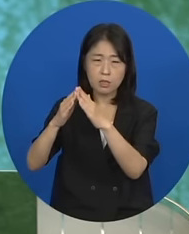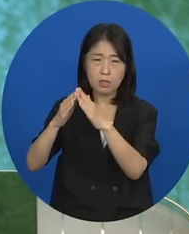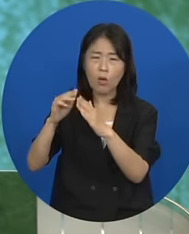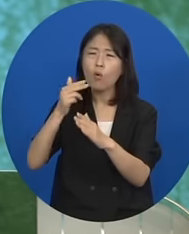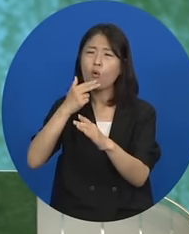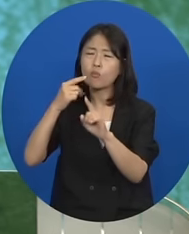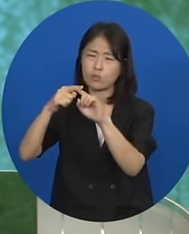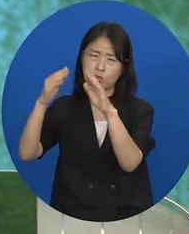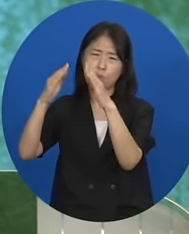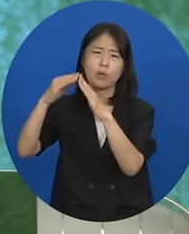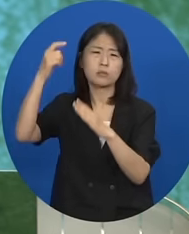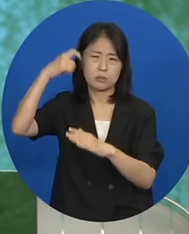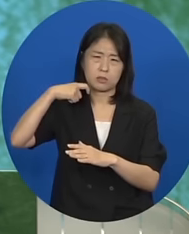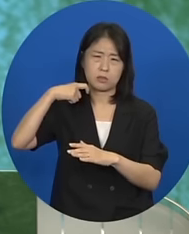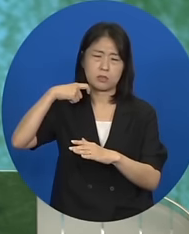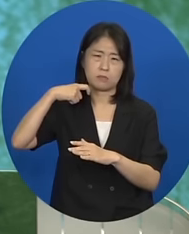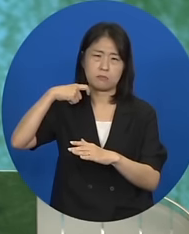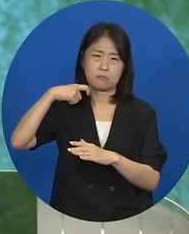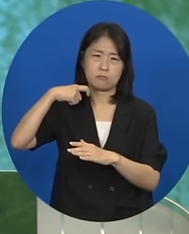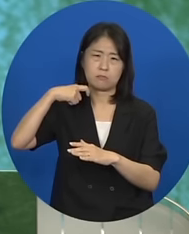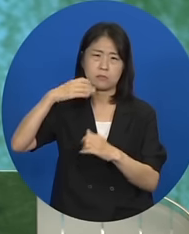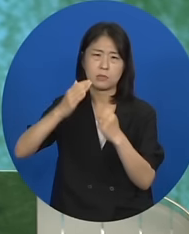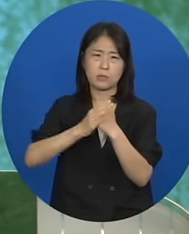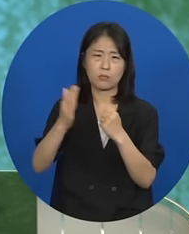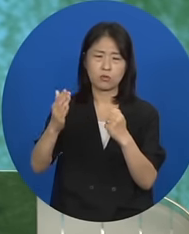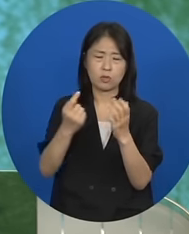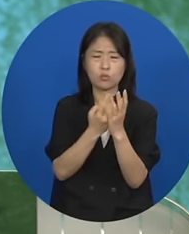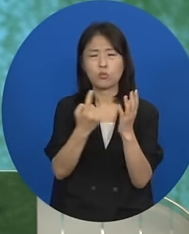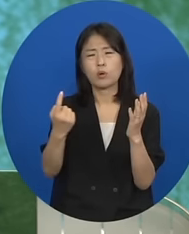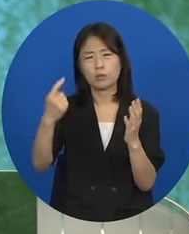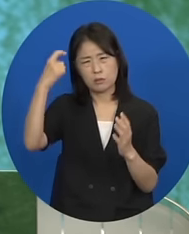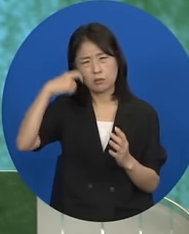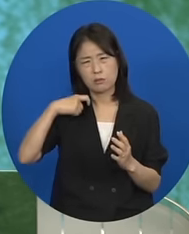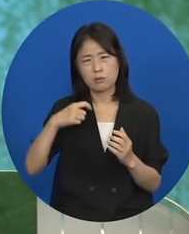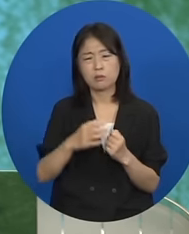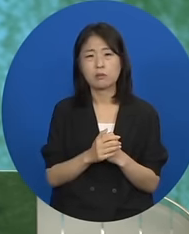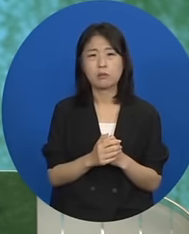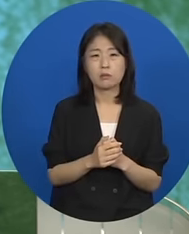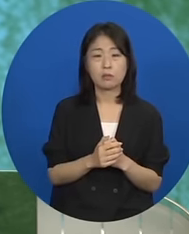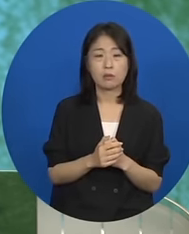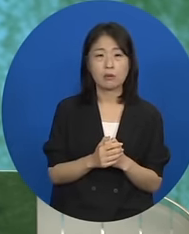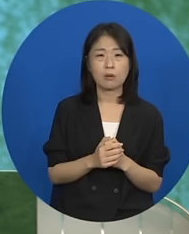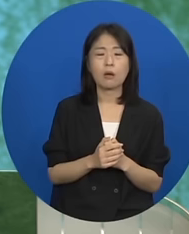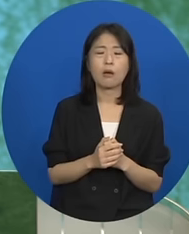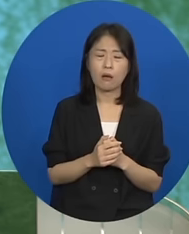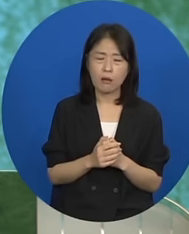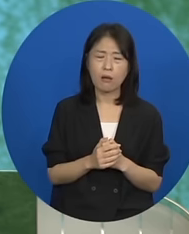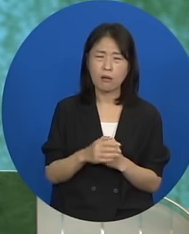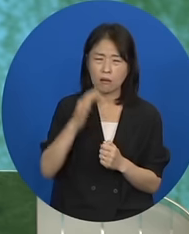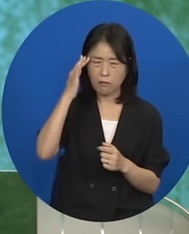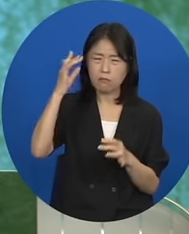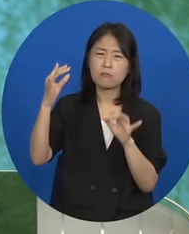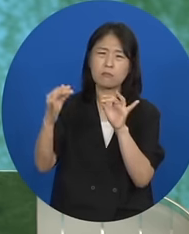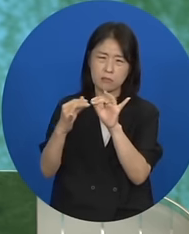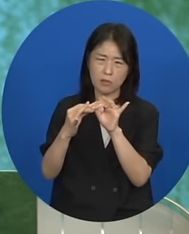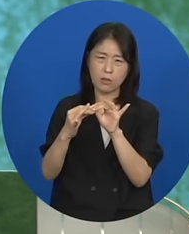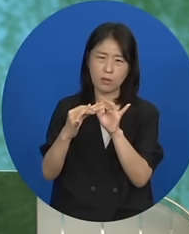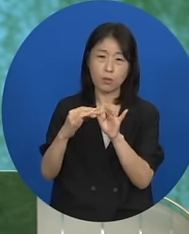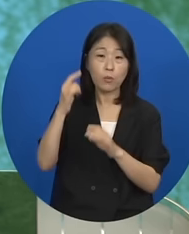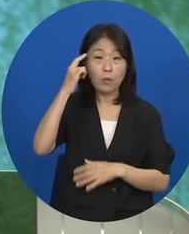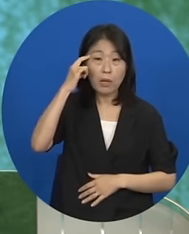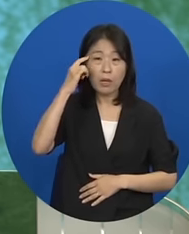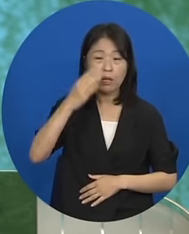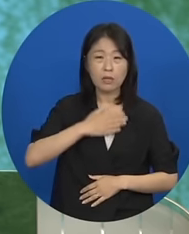겁니다 그래서 소외된다는 거 제가 그 얘기를 들으면서 공감을 했어요 왜요 저도 작은 교회를 섬겨